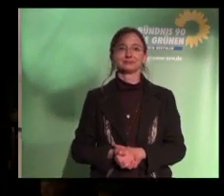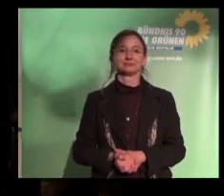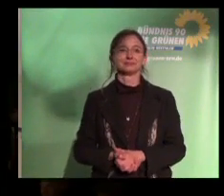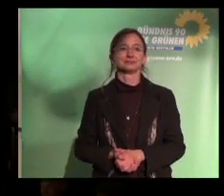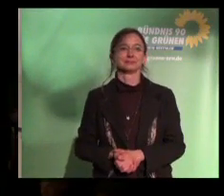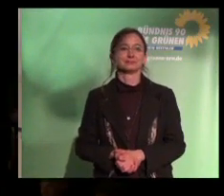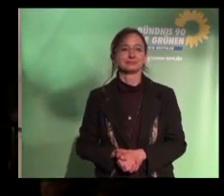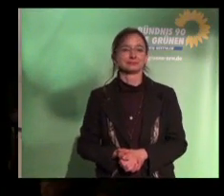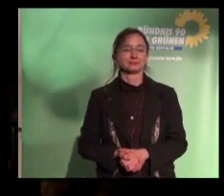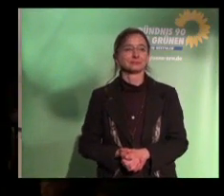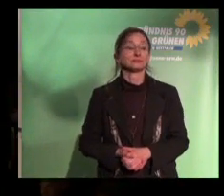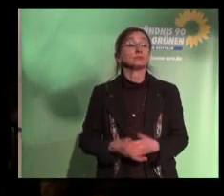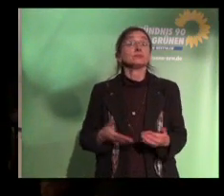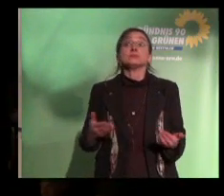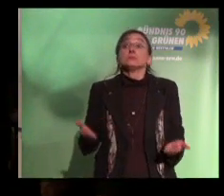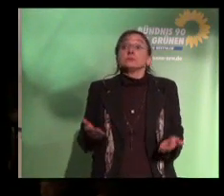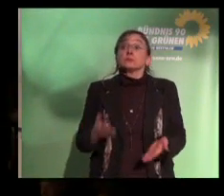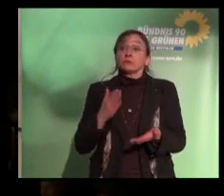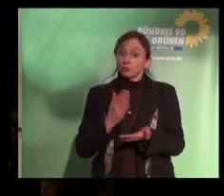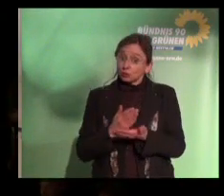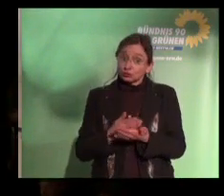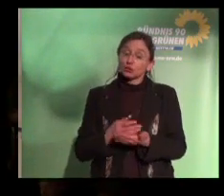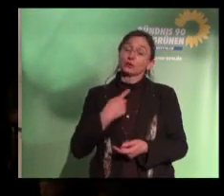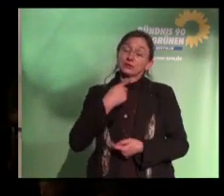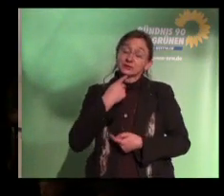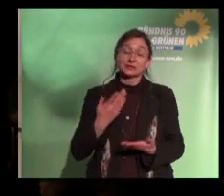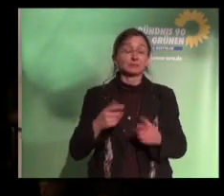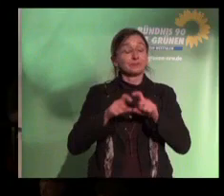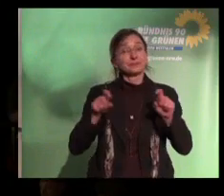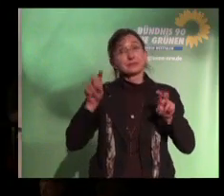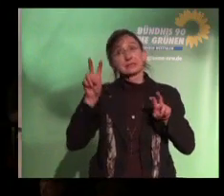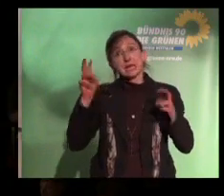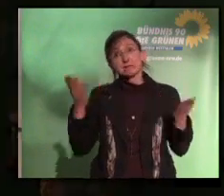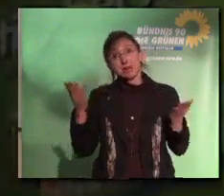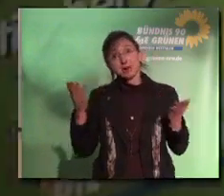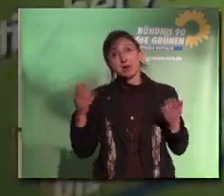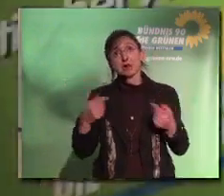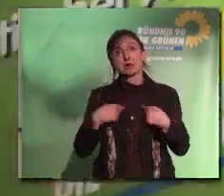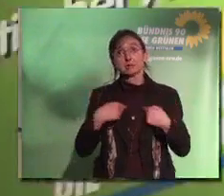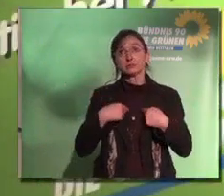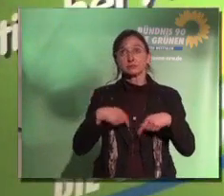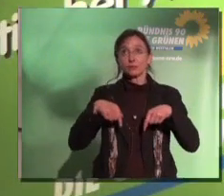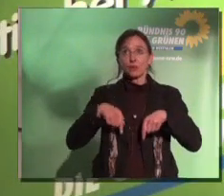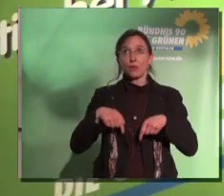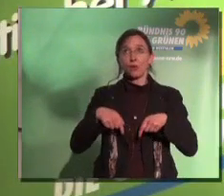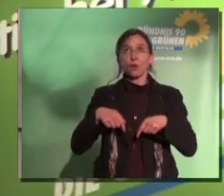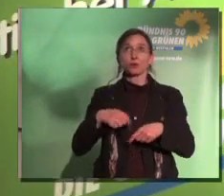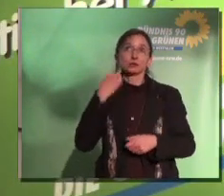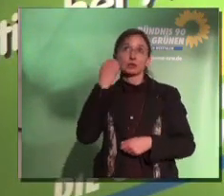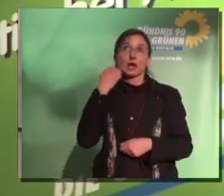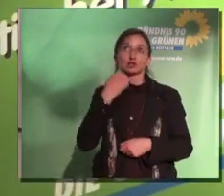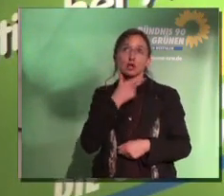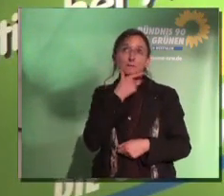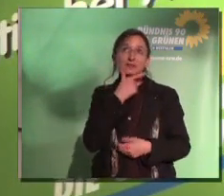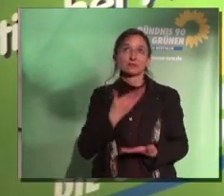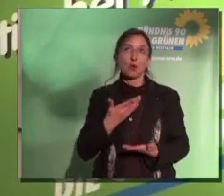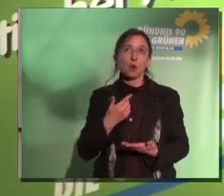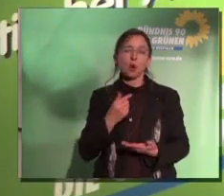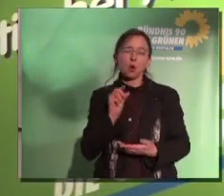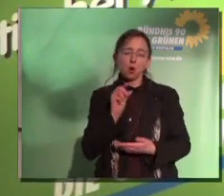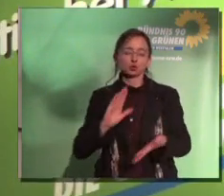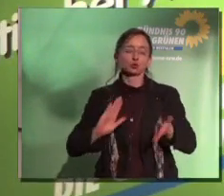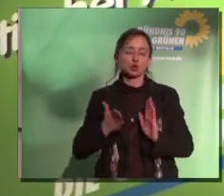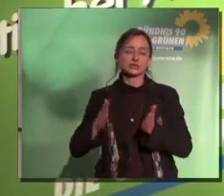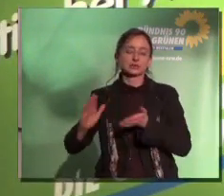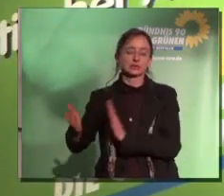So, ich hatte ja gesagt, das mit den Themen, das mache ich diesmal heute bei Aschermittwoch ein bisschen kürzer. Ja? Deshalb